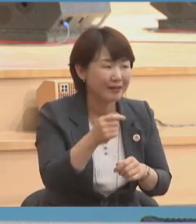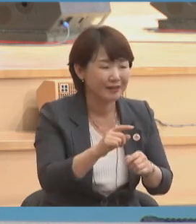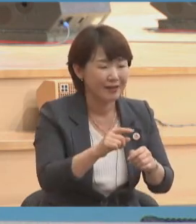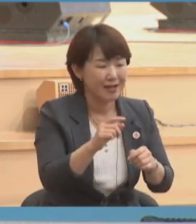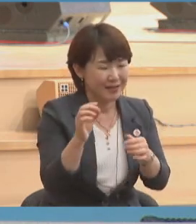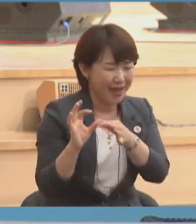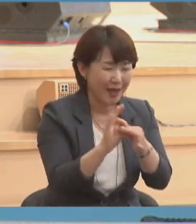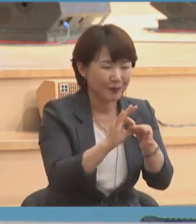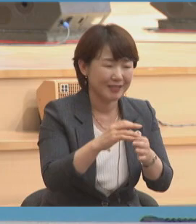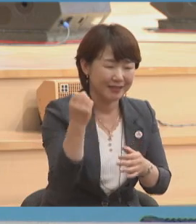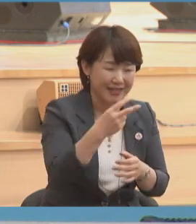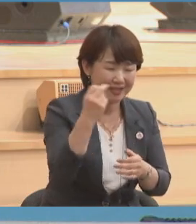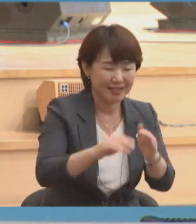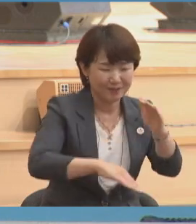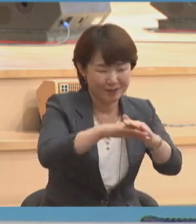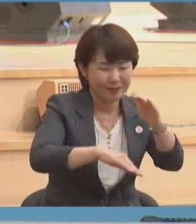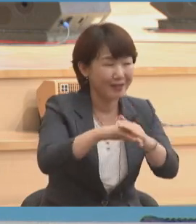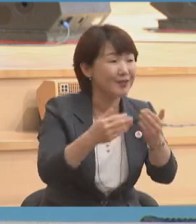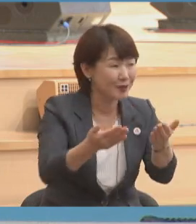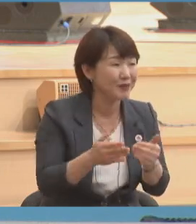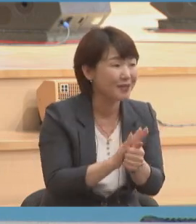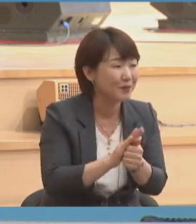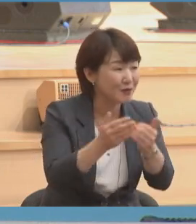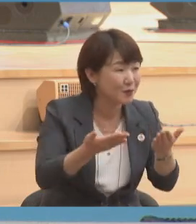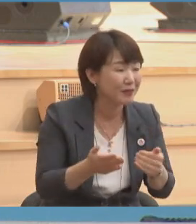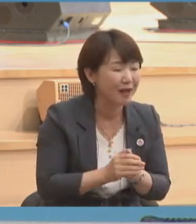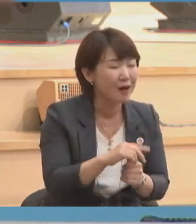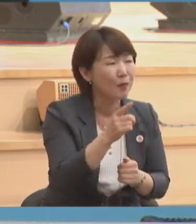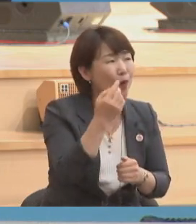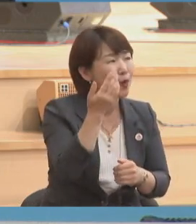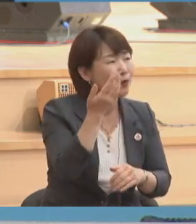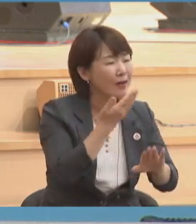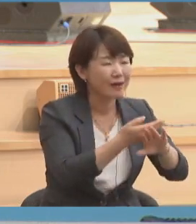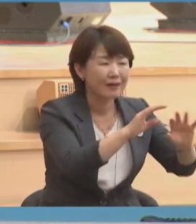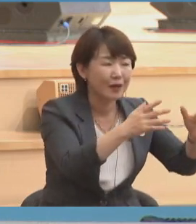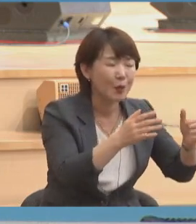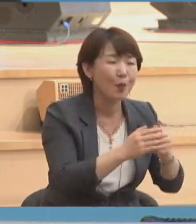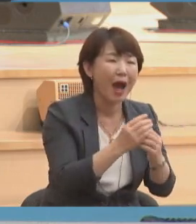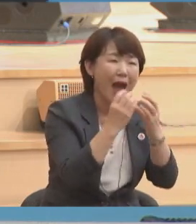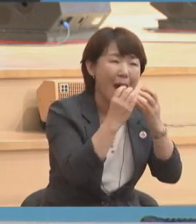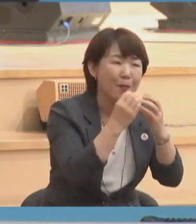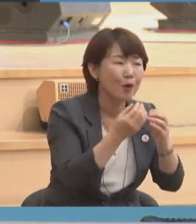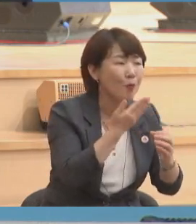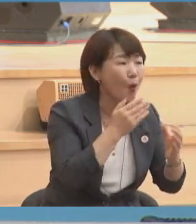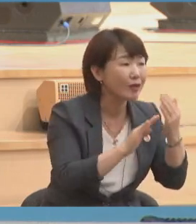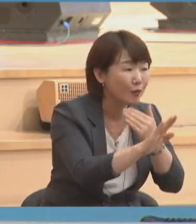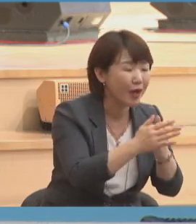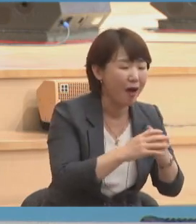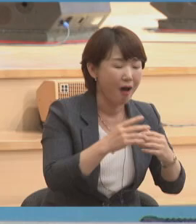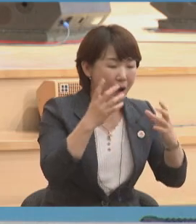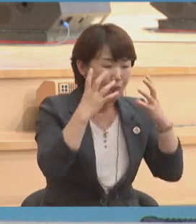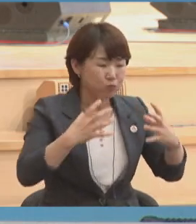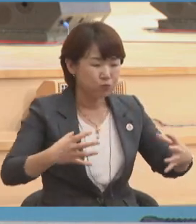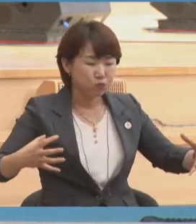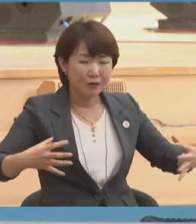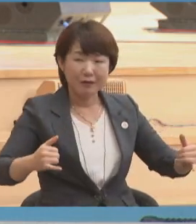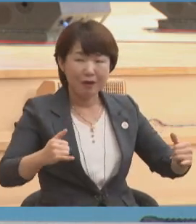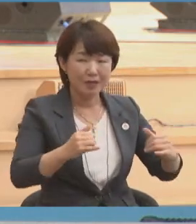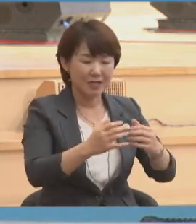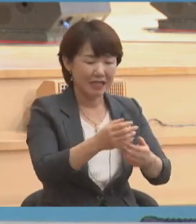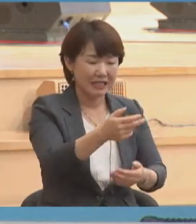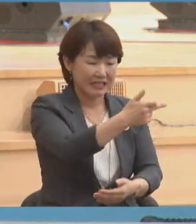여행을 하다 보면 햄버거 가게에 뭐 이렇게 먹고 나면 막 사는 막 몸뚱이 이마탄 사람이 막 이만한